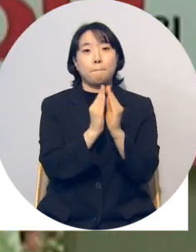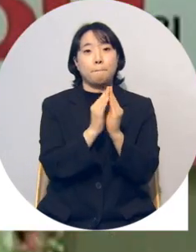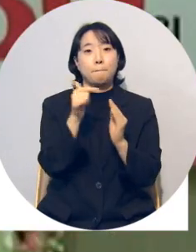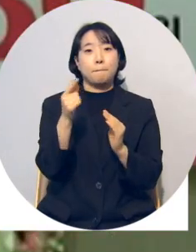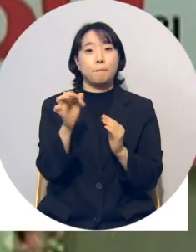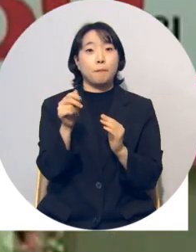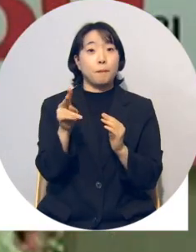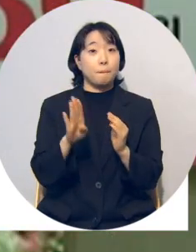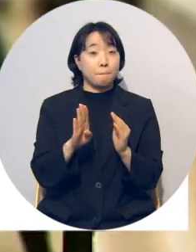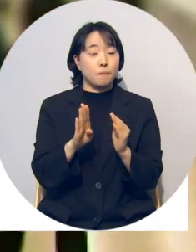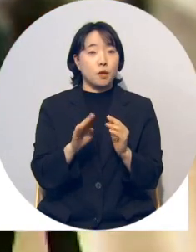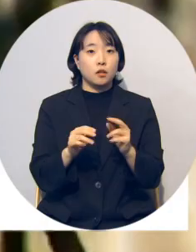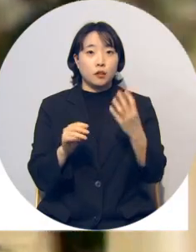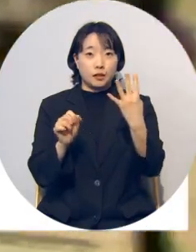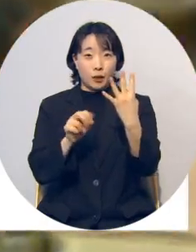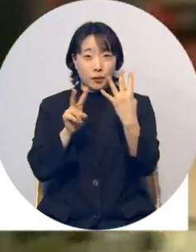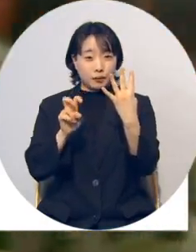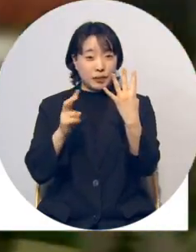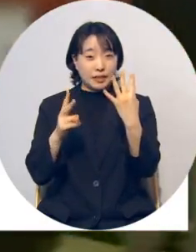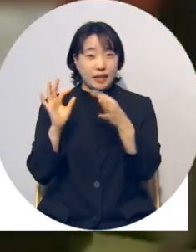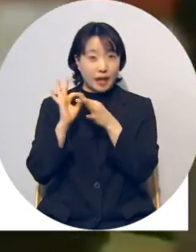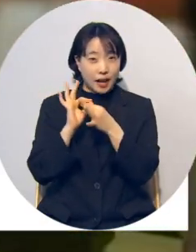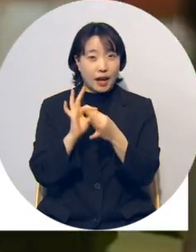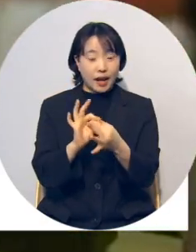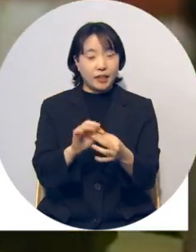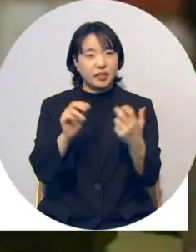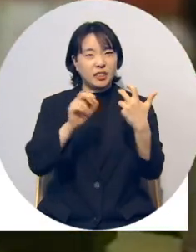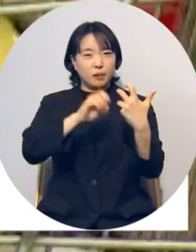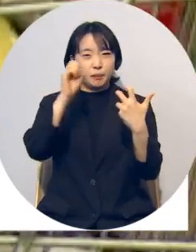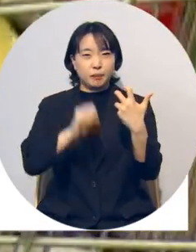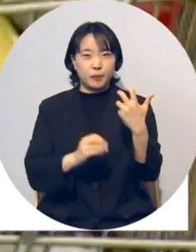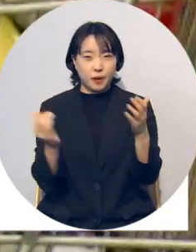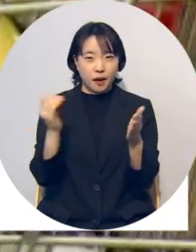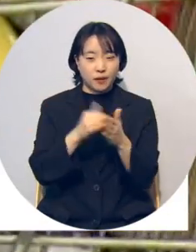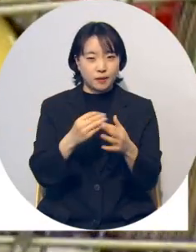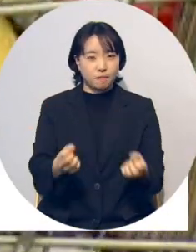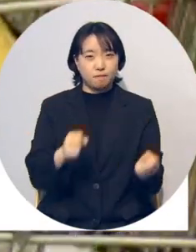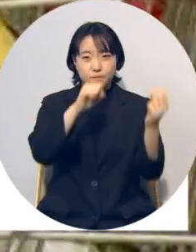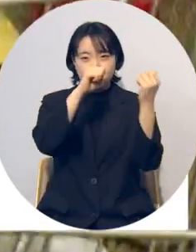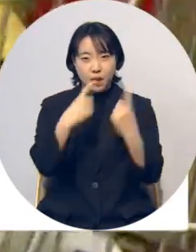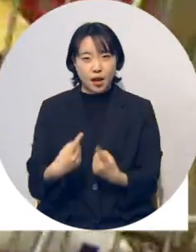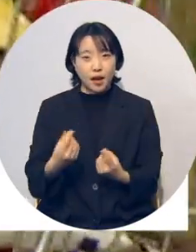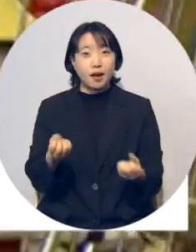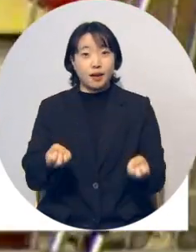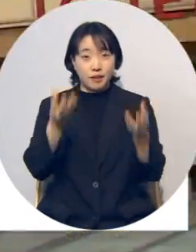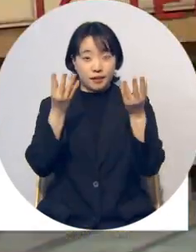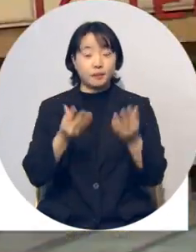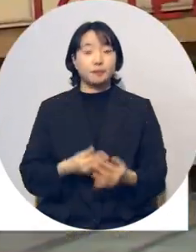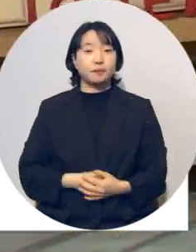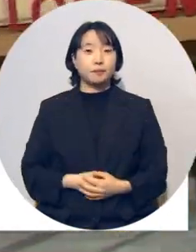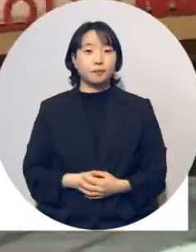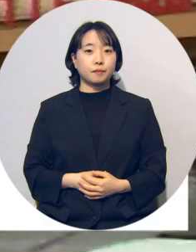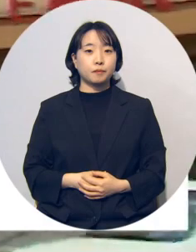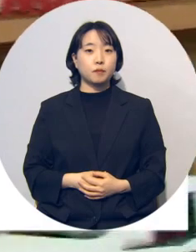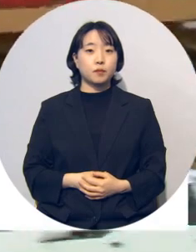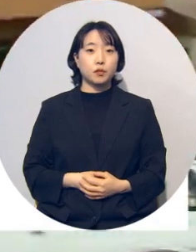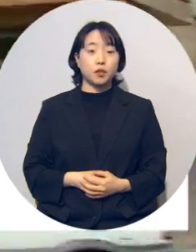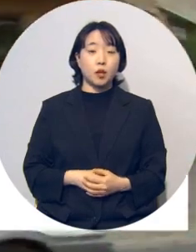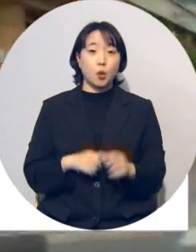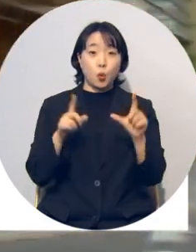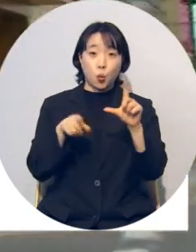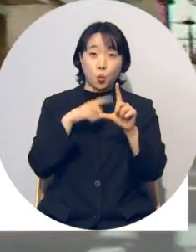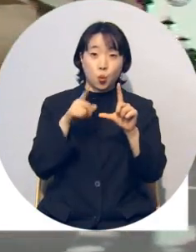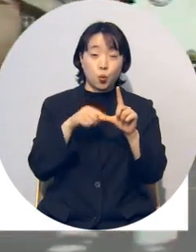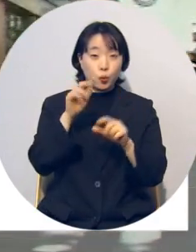이달 12일까지 주요 농축산물을 70%까지 할인된 가격에 제공합니다. 롯데마트도